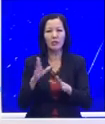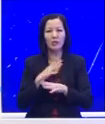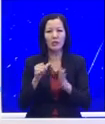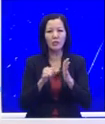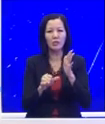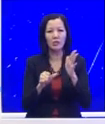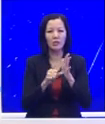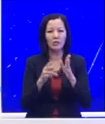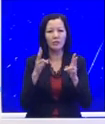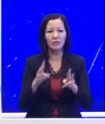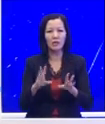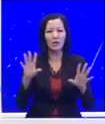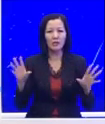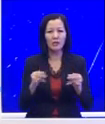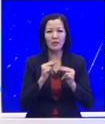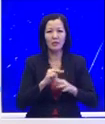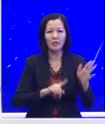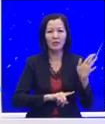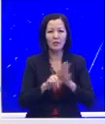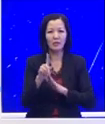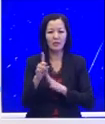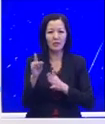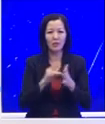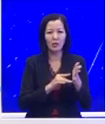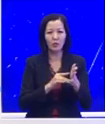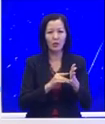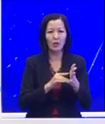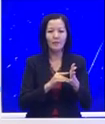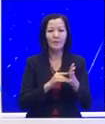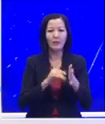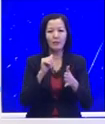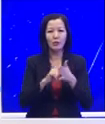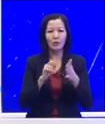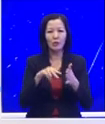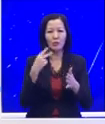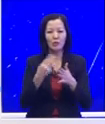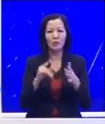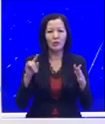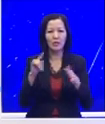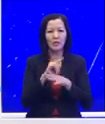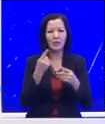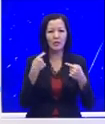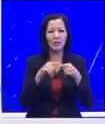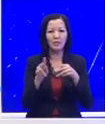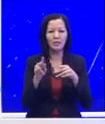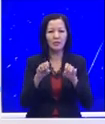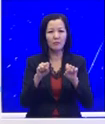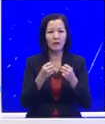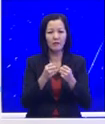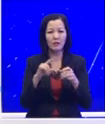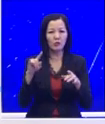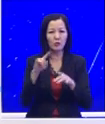пострадали. Спасательные работы начались незамедлительно. По предварительным данным, причиной крушения самолета стала техническая неисправность